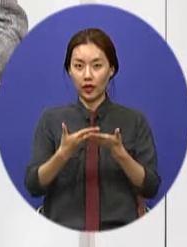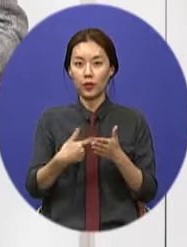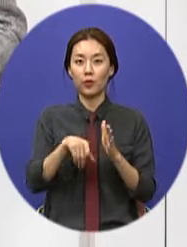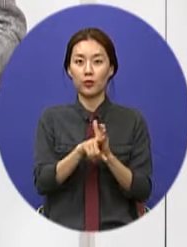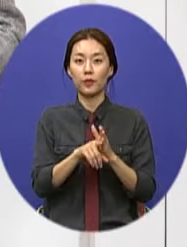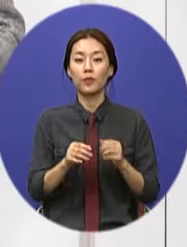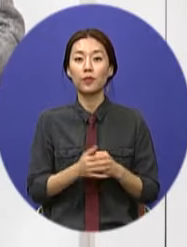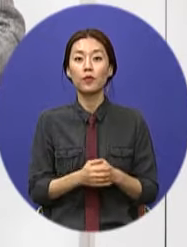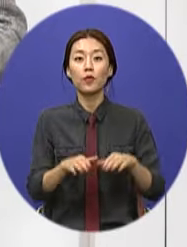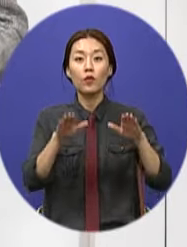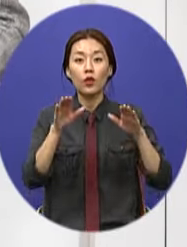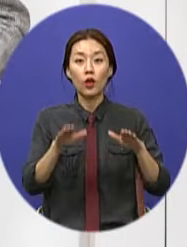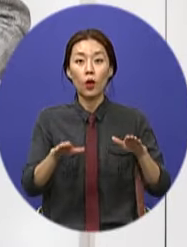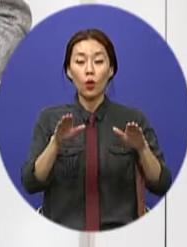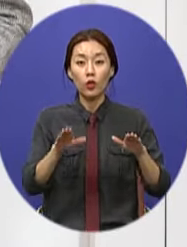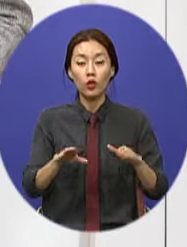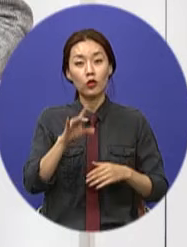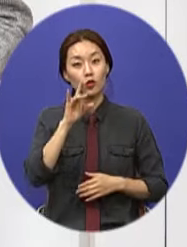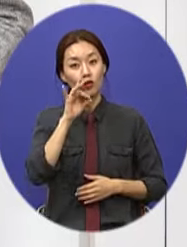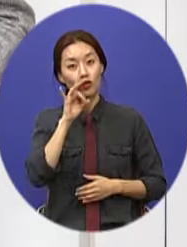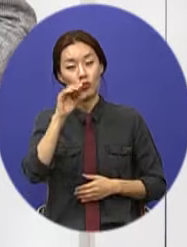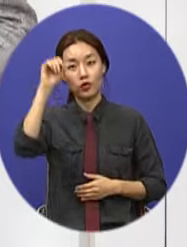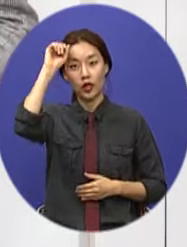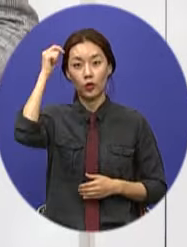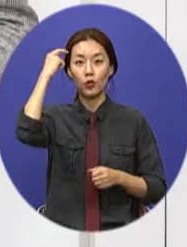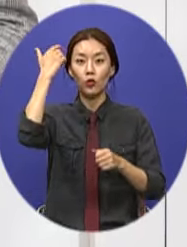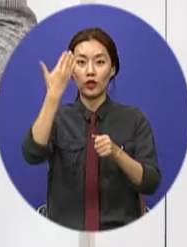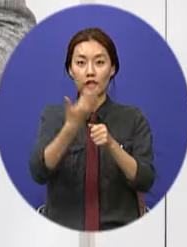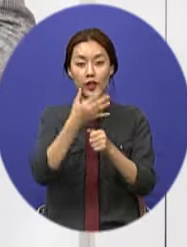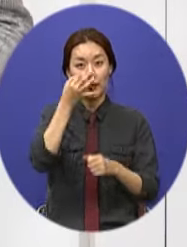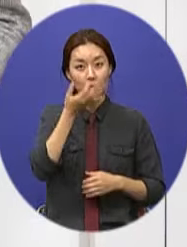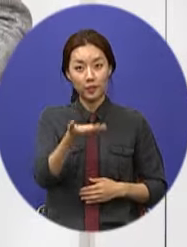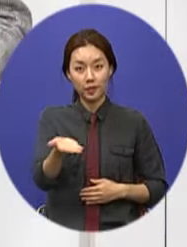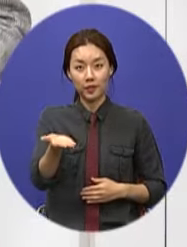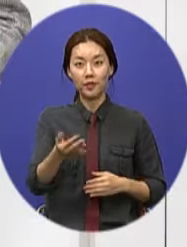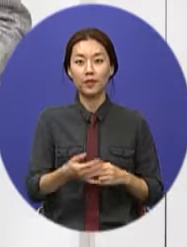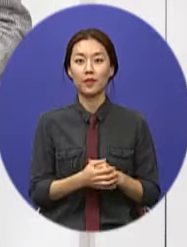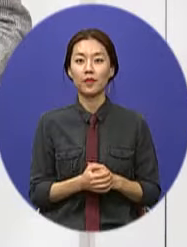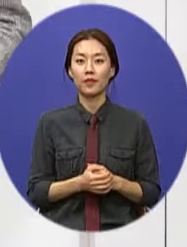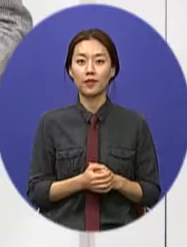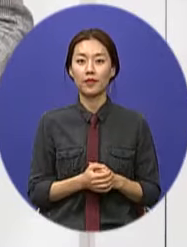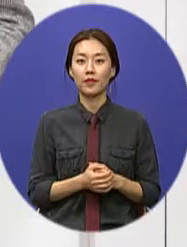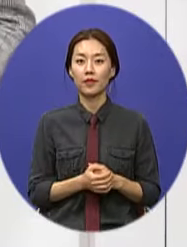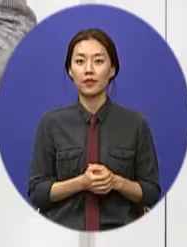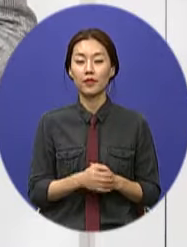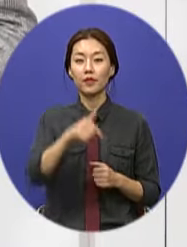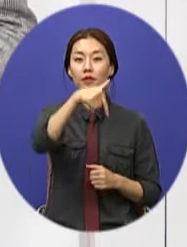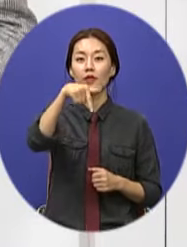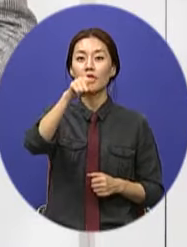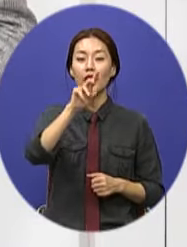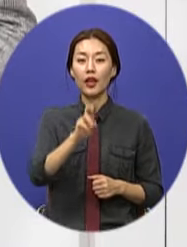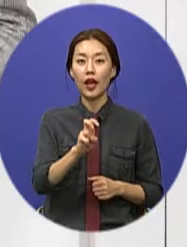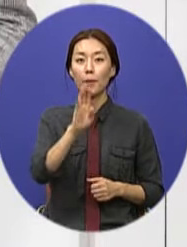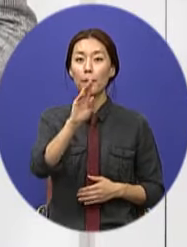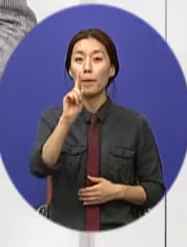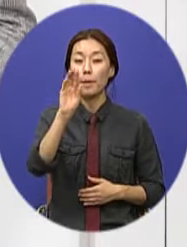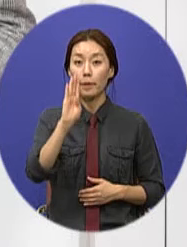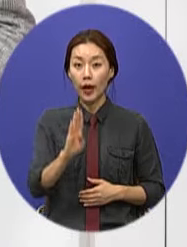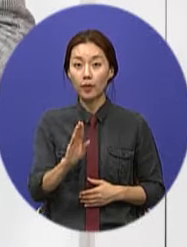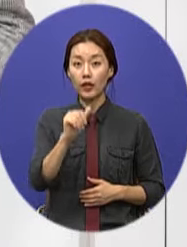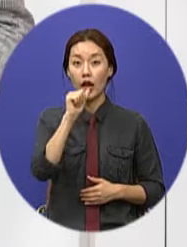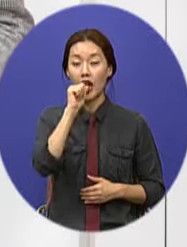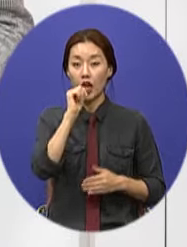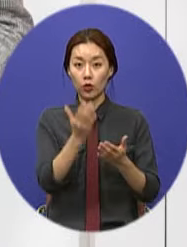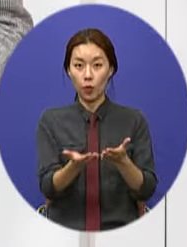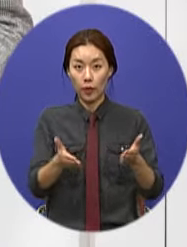알겠습니다. 네. 자, 오늘의 알쏭달쏭 사투리 퀴즈 뭔지 한번 볼까요? 네. 자, 깐밥은 솥바닥에